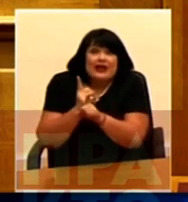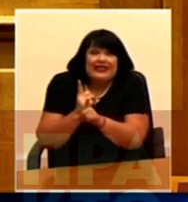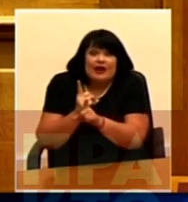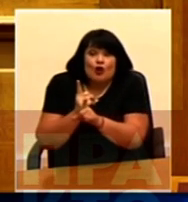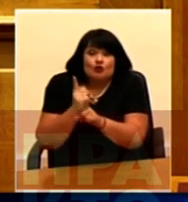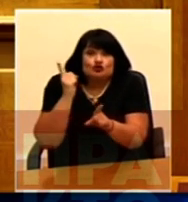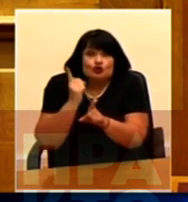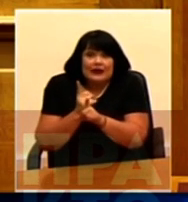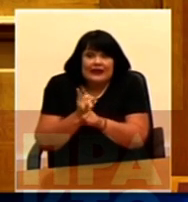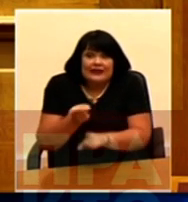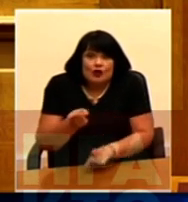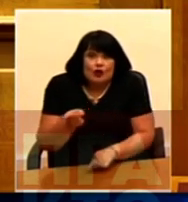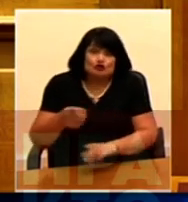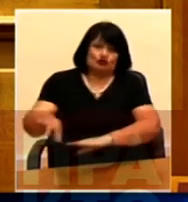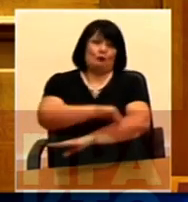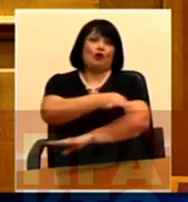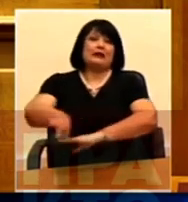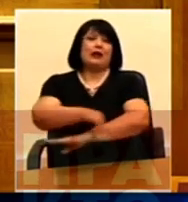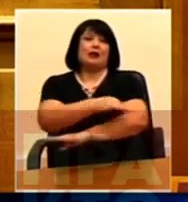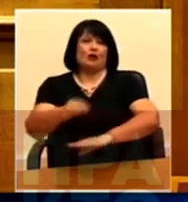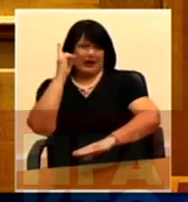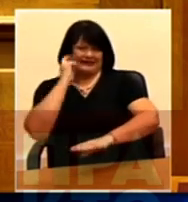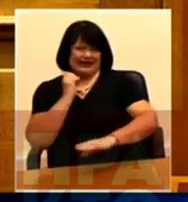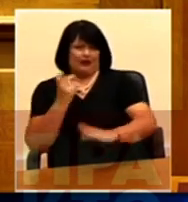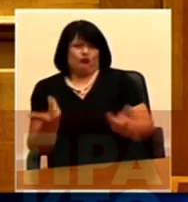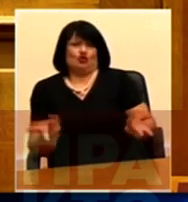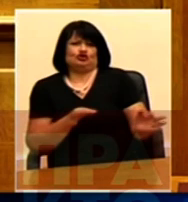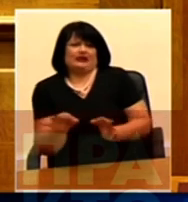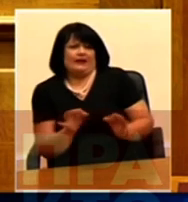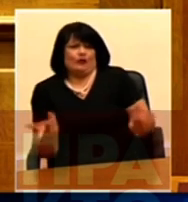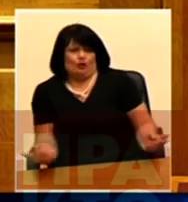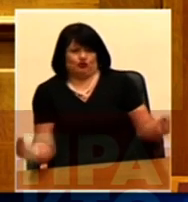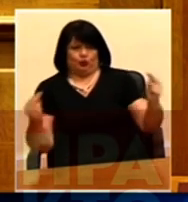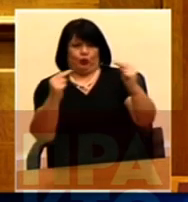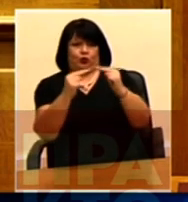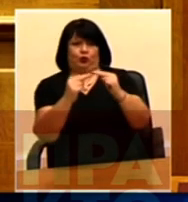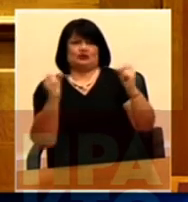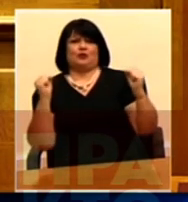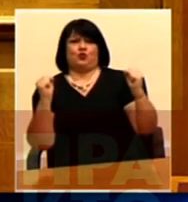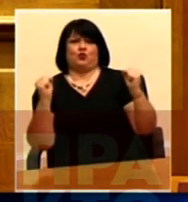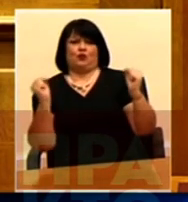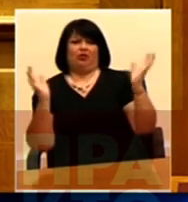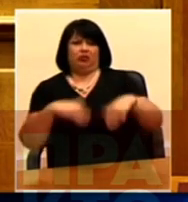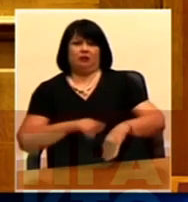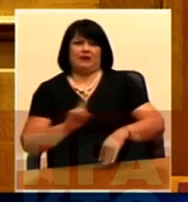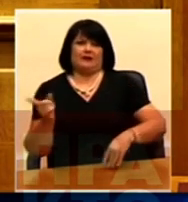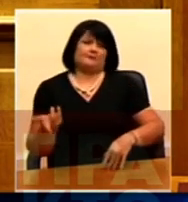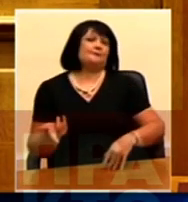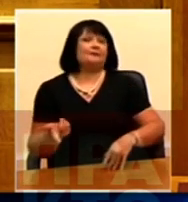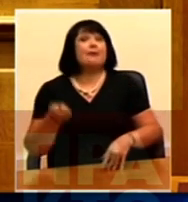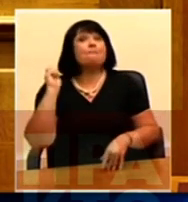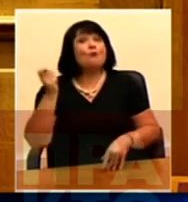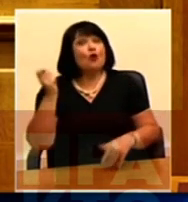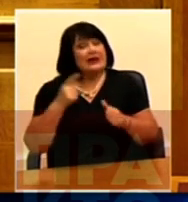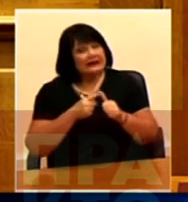αλλά τουλάχιστον του Μετσόβιου Πολυτεχνείου ή κάποιου άλλου Πολυτεχνείου. Όταν όμως πρόκειται για δημόσια διοίκηση, όταν πρόκειται για πολιτική,